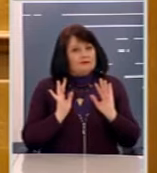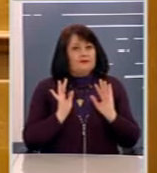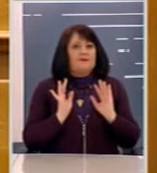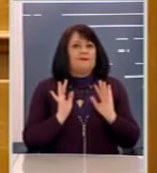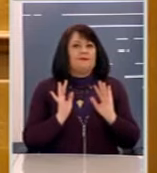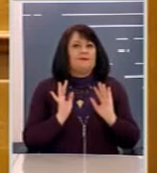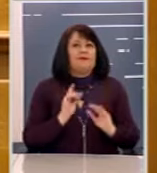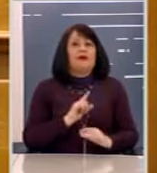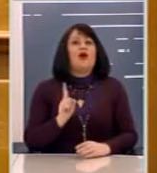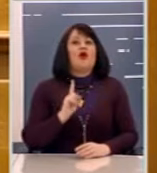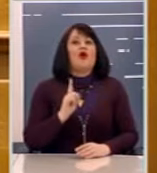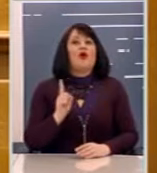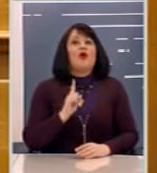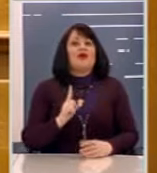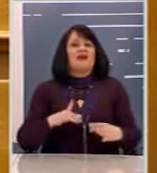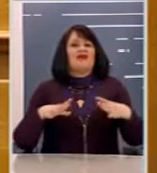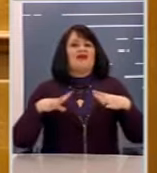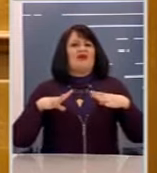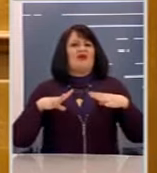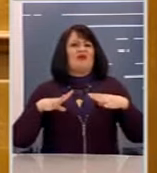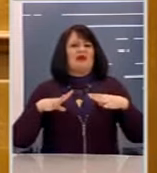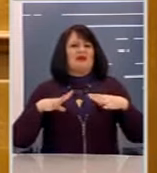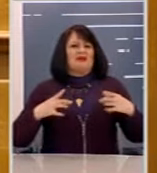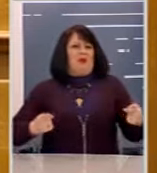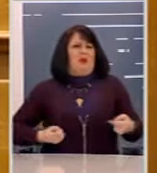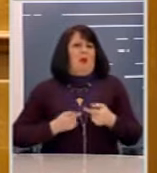και όχι λεονταρισμούς.